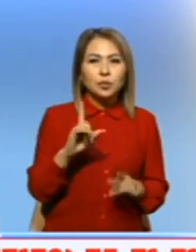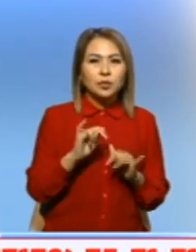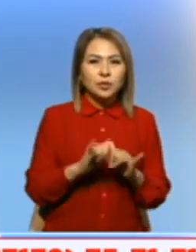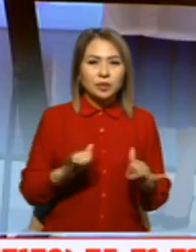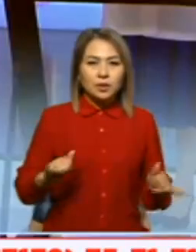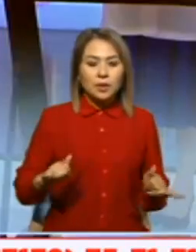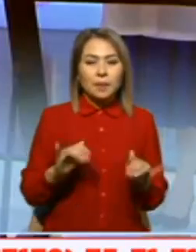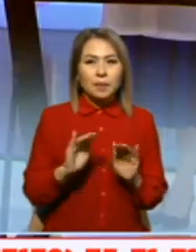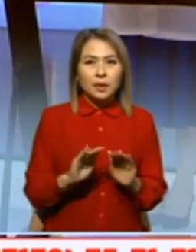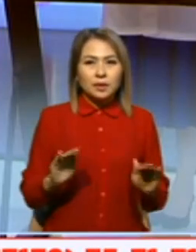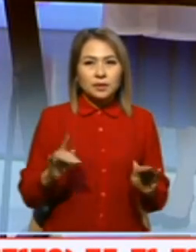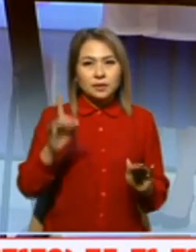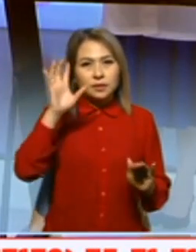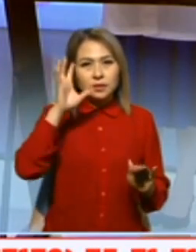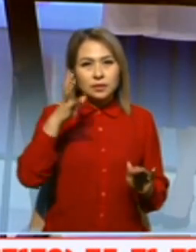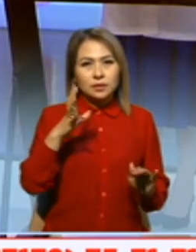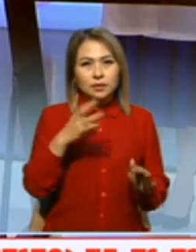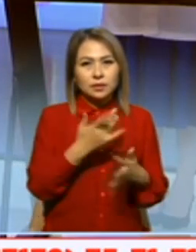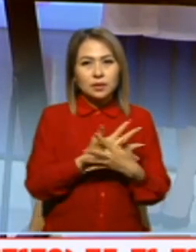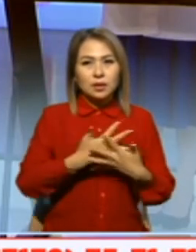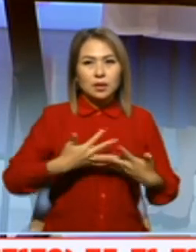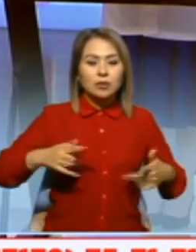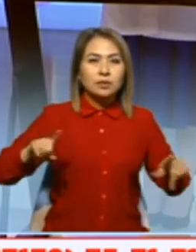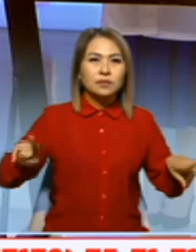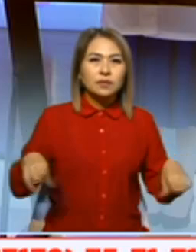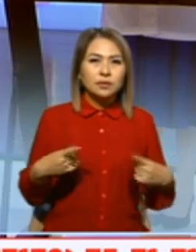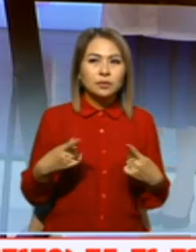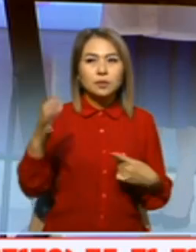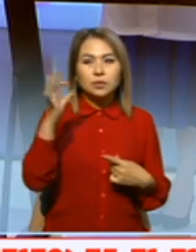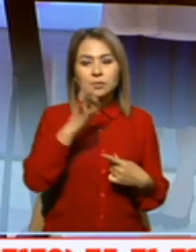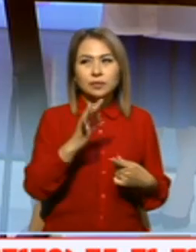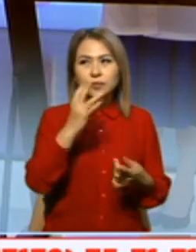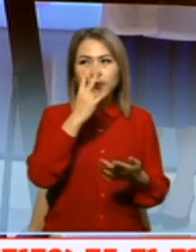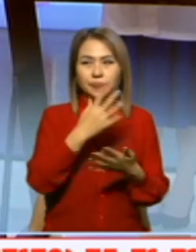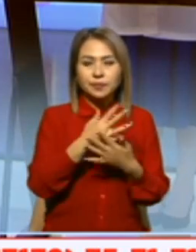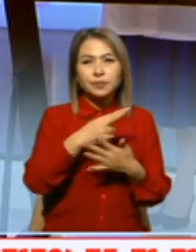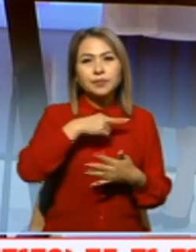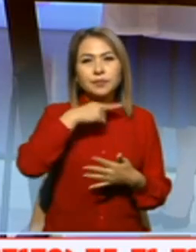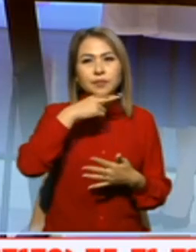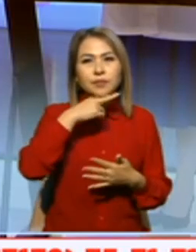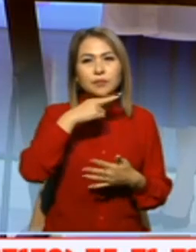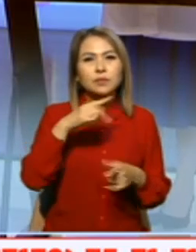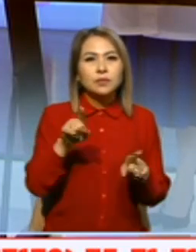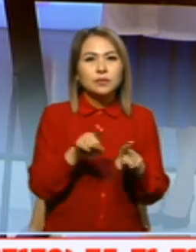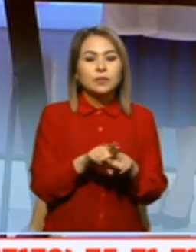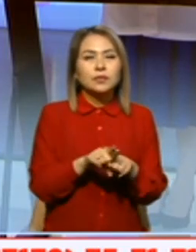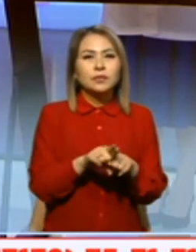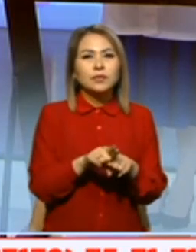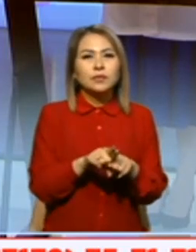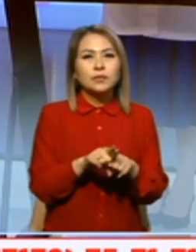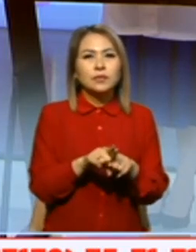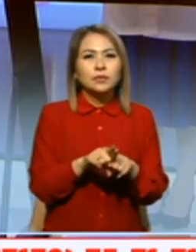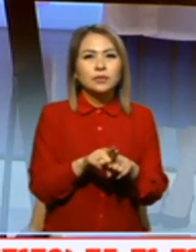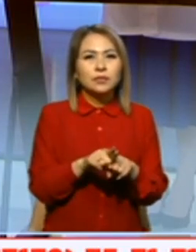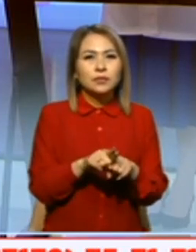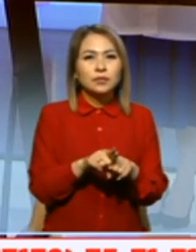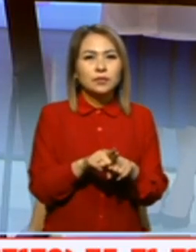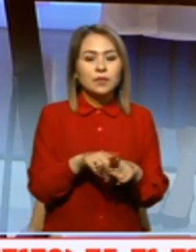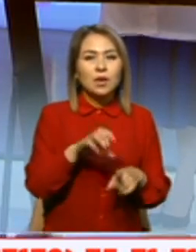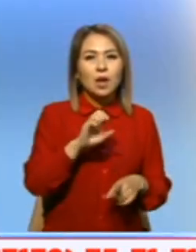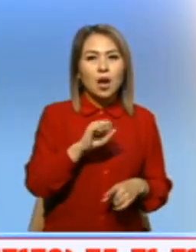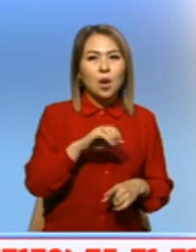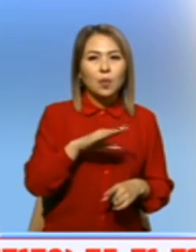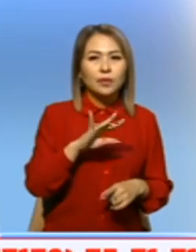біз баланың психомоторлы дамуының белгілерін көре бастаймыз. Ол кезде біз жаңағы біз айтып өткен